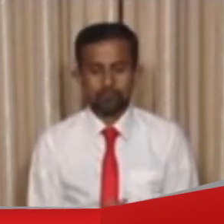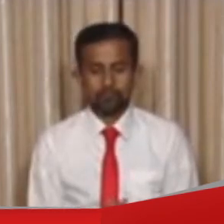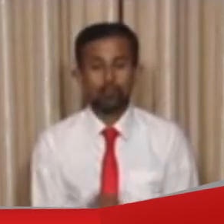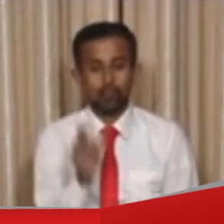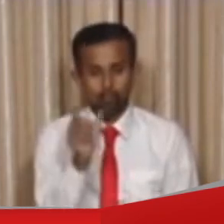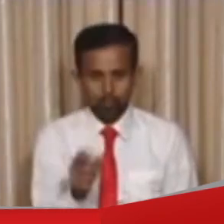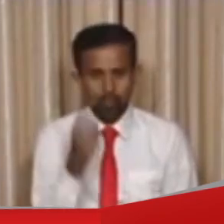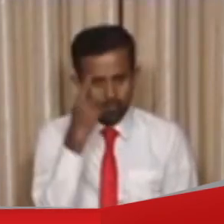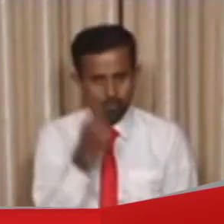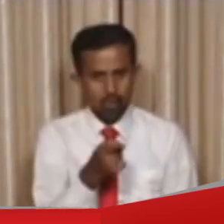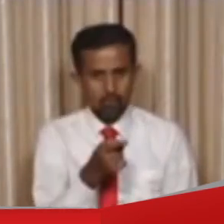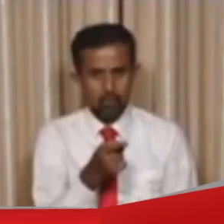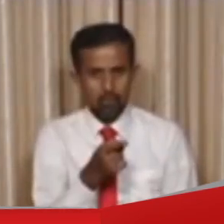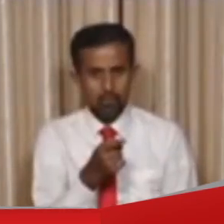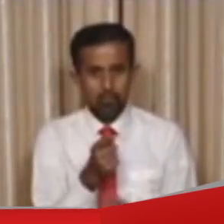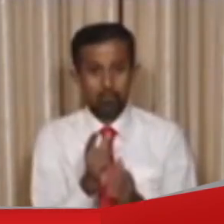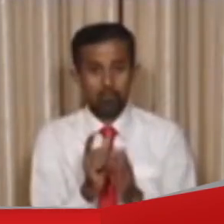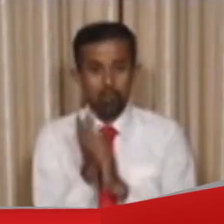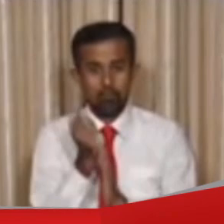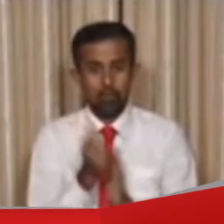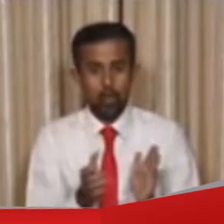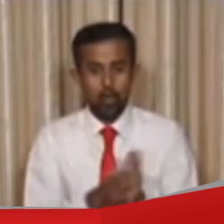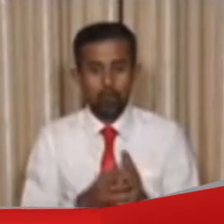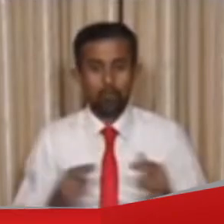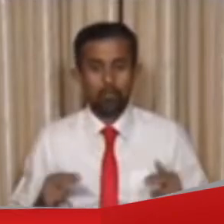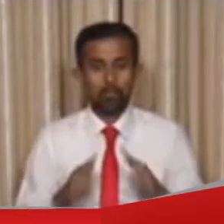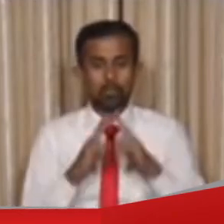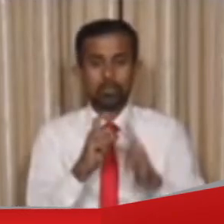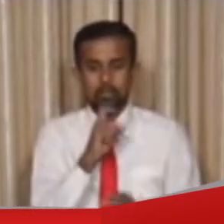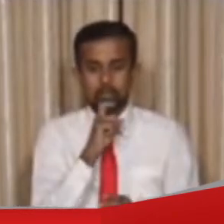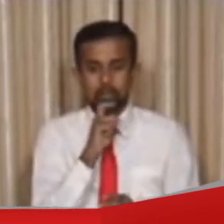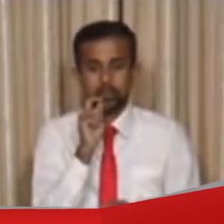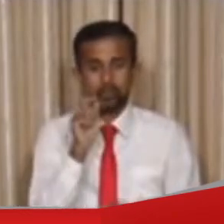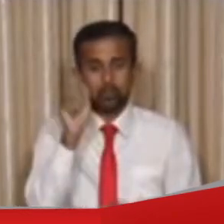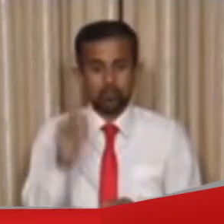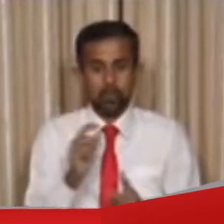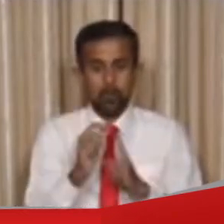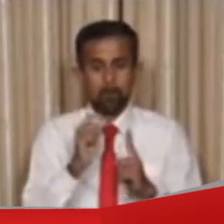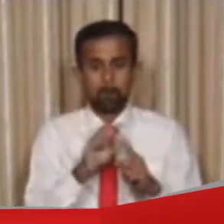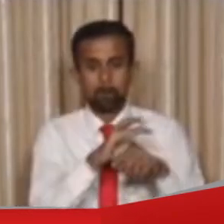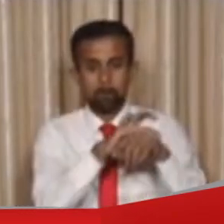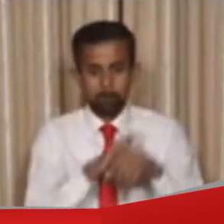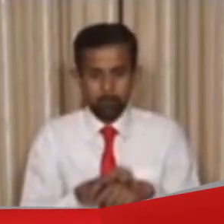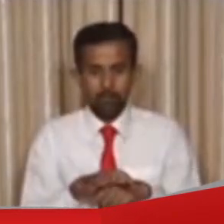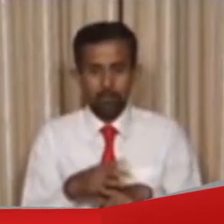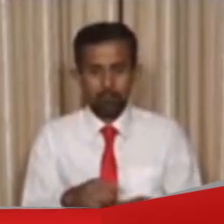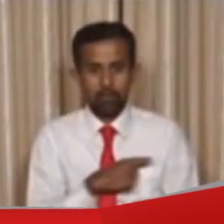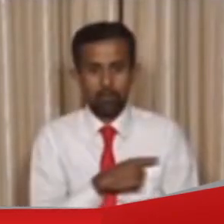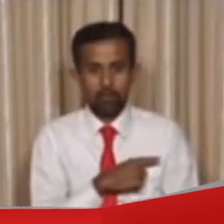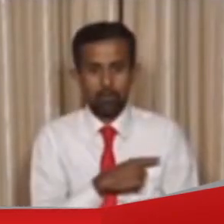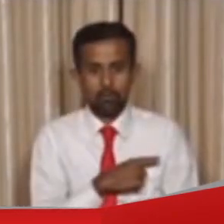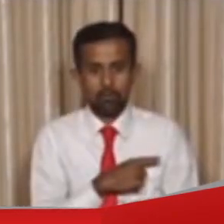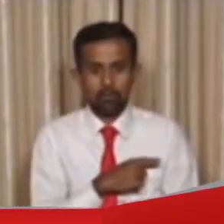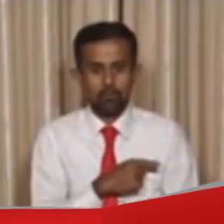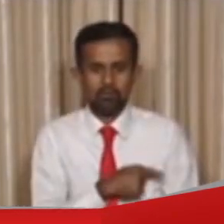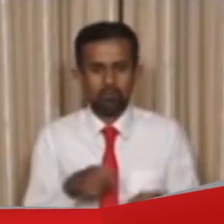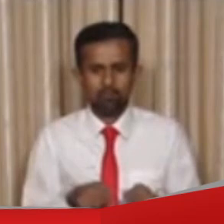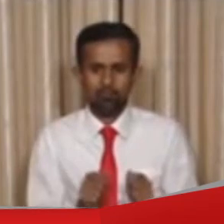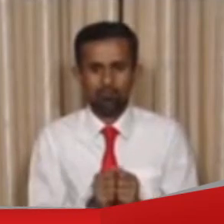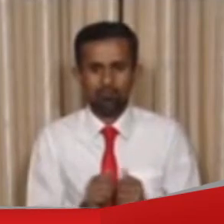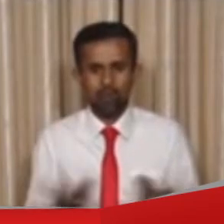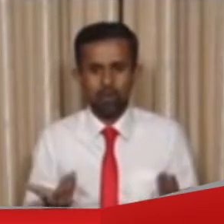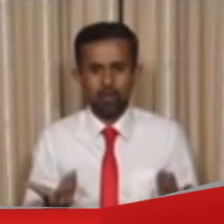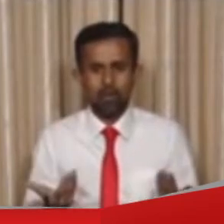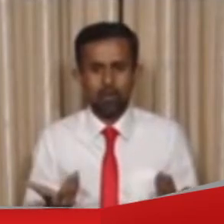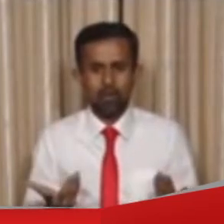ඔබතුමා දන්නවා මේ වරප්‍රසාද කමිටුව ශ්‍රේෂ්ඨාධිකරණයේ විනිශ්චයකාරවරු පාර්ලිමේන්තුවට ගෙන්නපු අය. ඒතන මෙතන අදාළ නැහැ නේ ගරු? ඒක